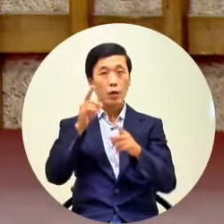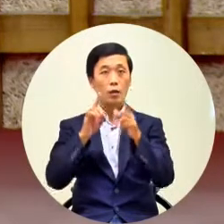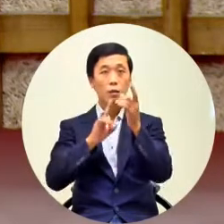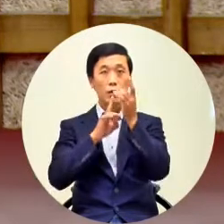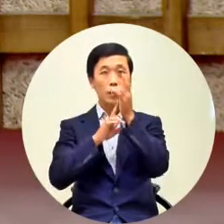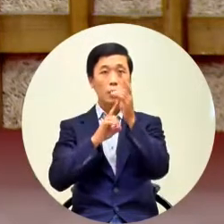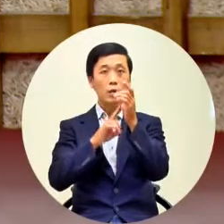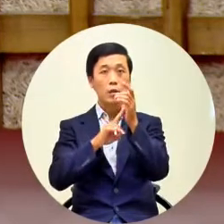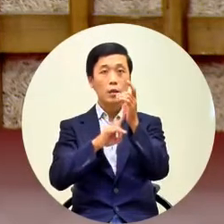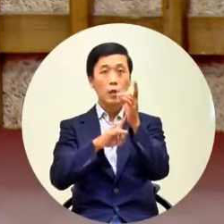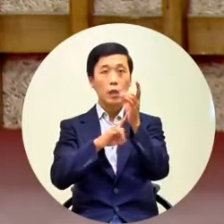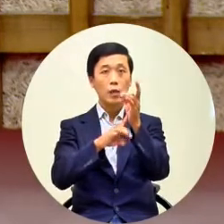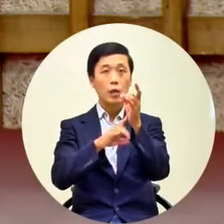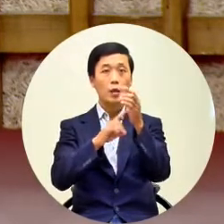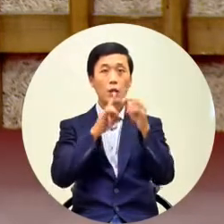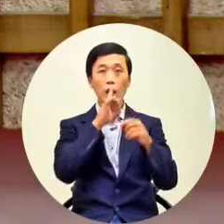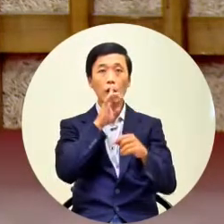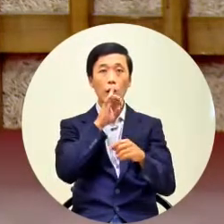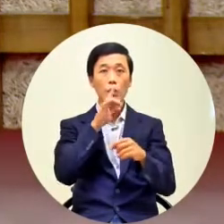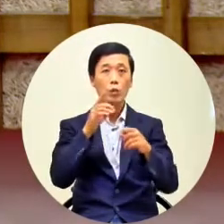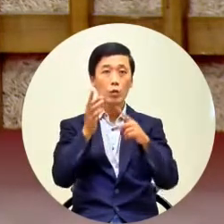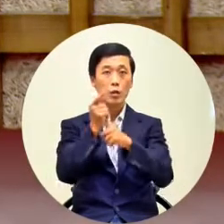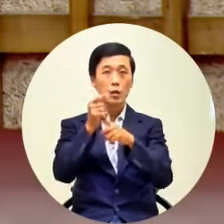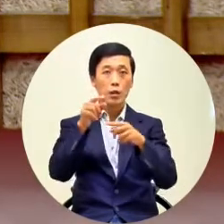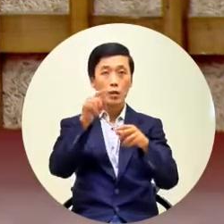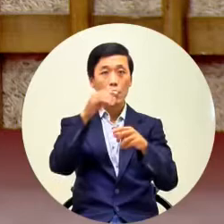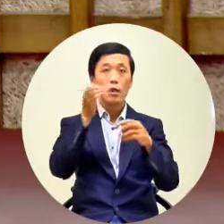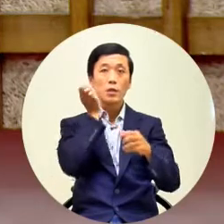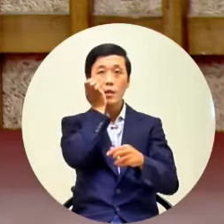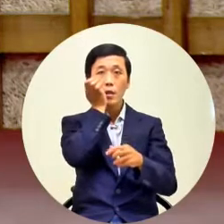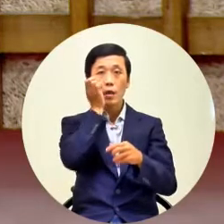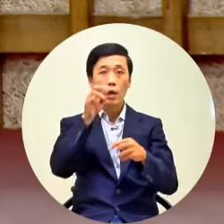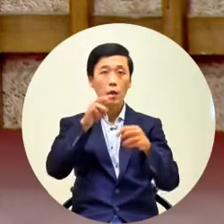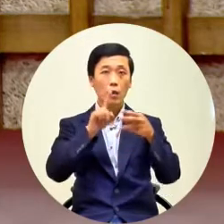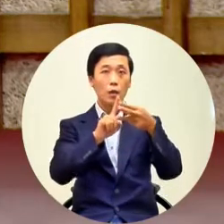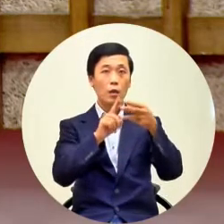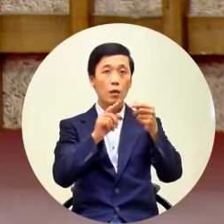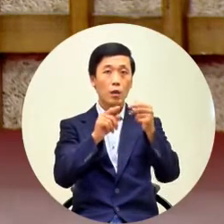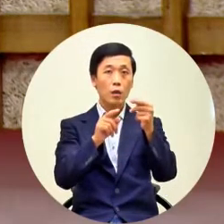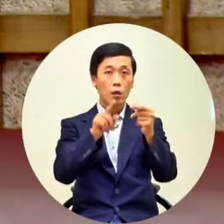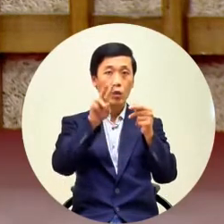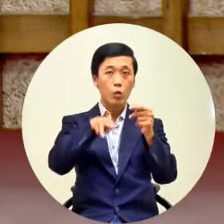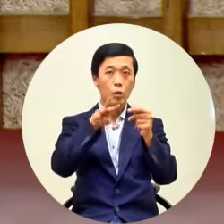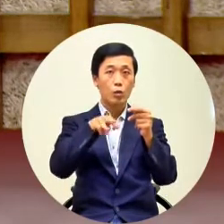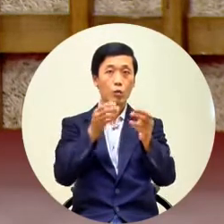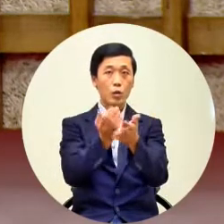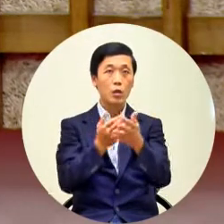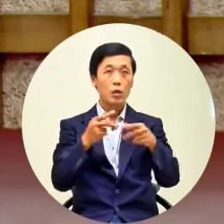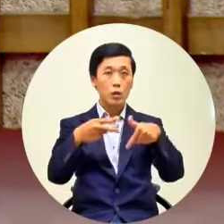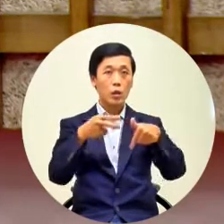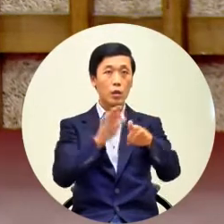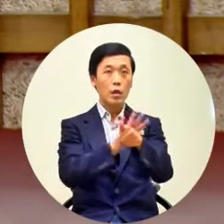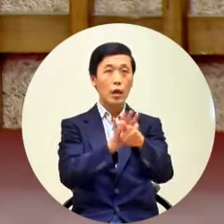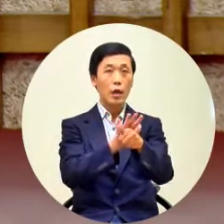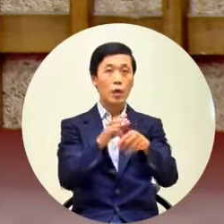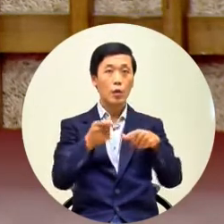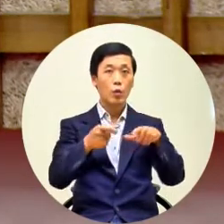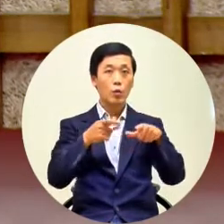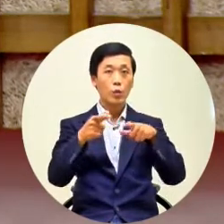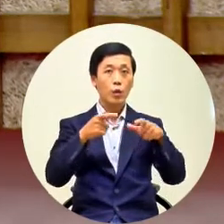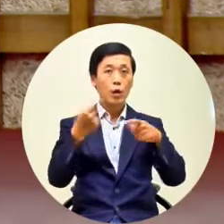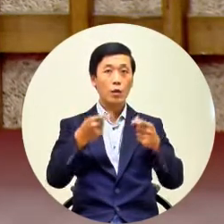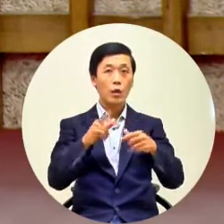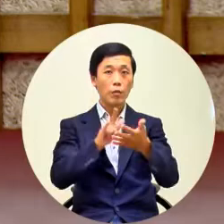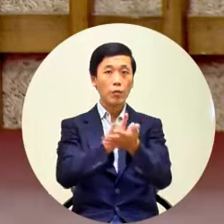郡前的仁爱公园。它这个是用空军主题，所以看到有空军的停机棚的设计，还有那种跑道的感觉等